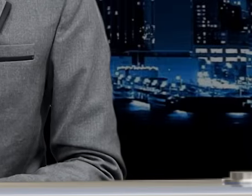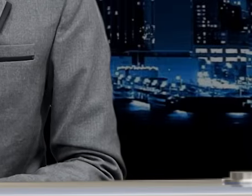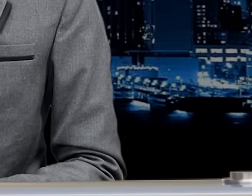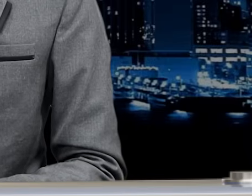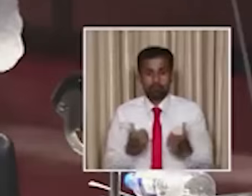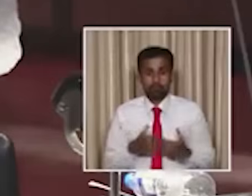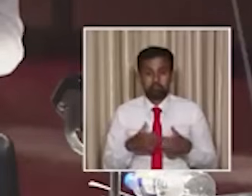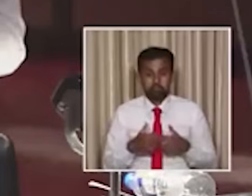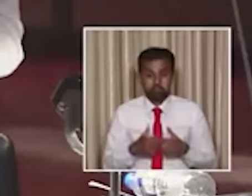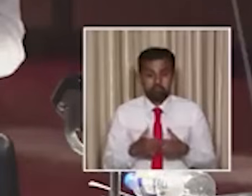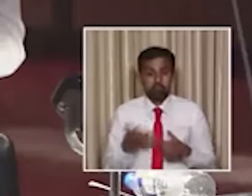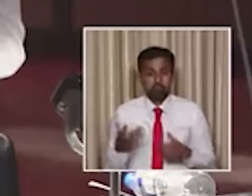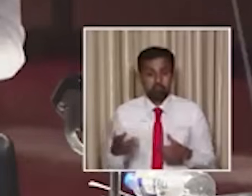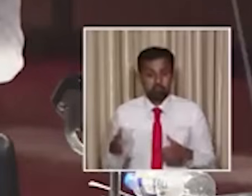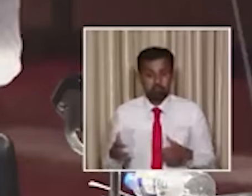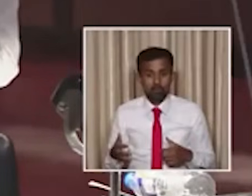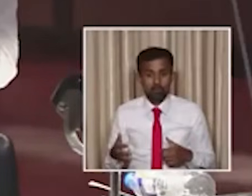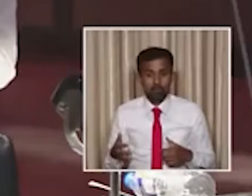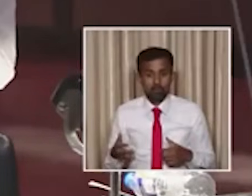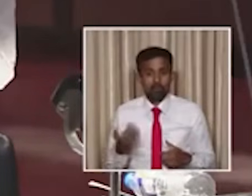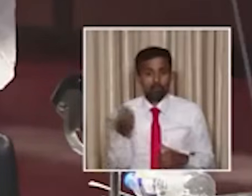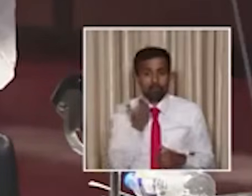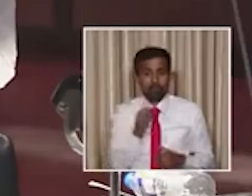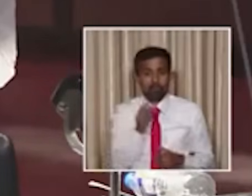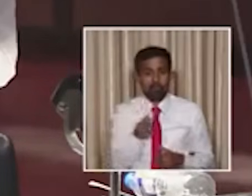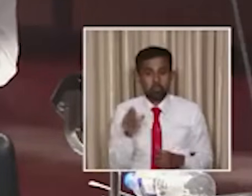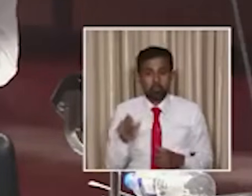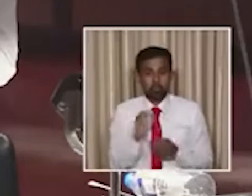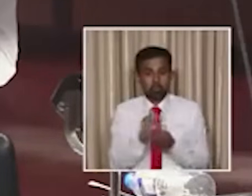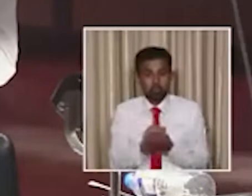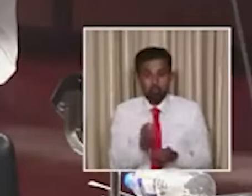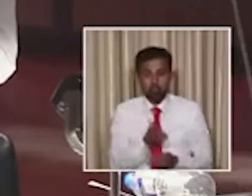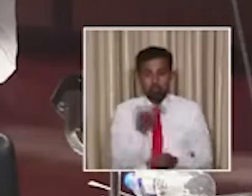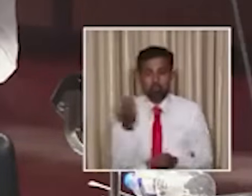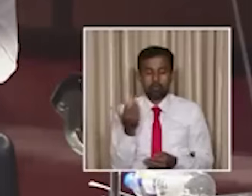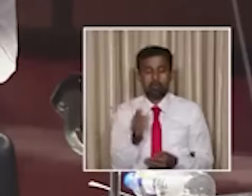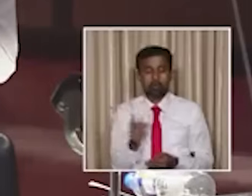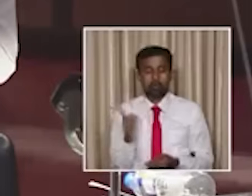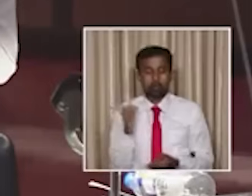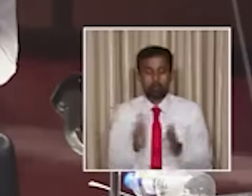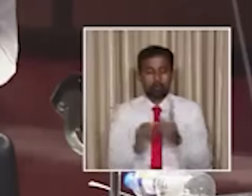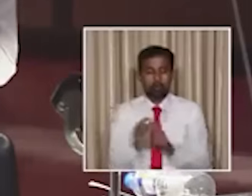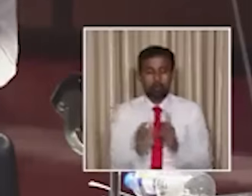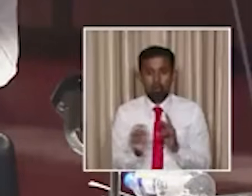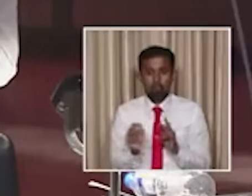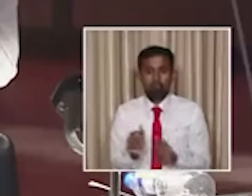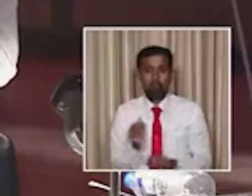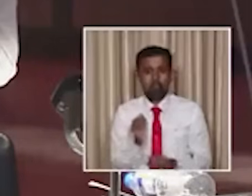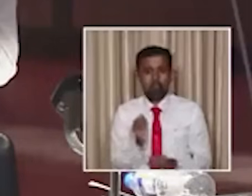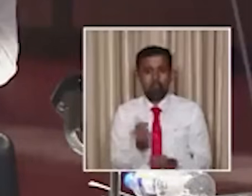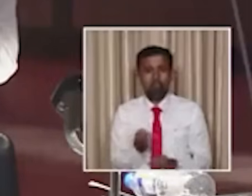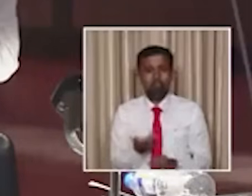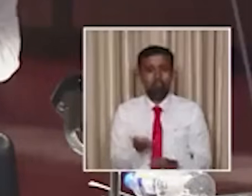சுட்டிக்காட்டியுள்ளார். ஆகவே இந்த ராணுவத்திற்கு ஒதுக்கப்பட்டிருக்கிற நிதி ஏனென்று நான் கேள்வி